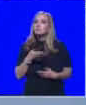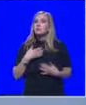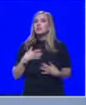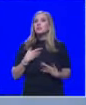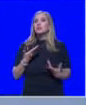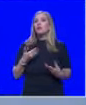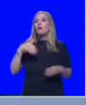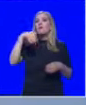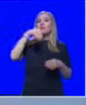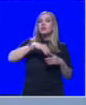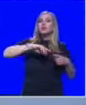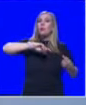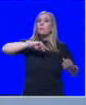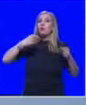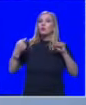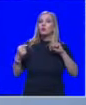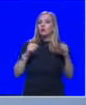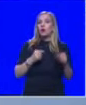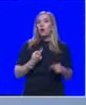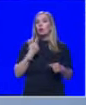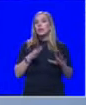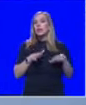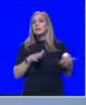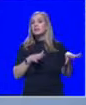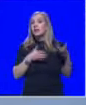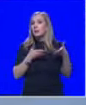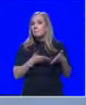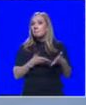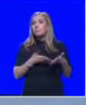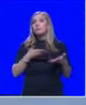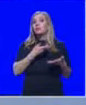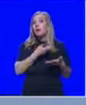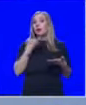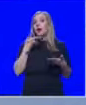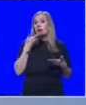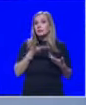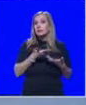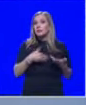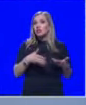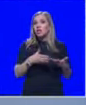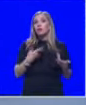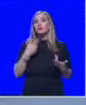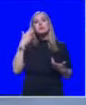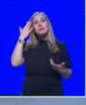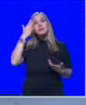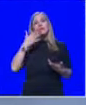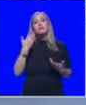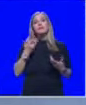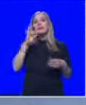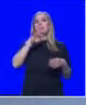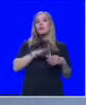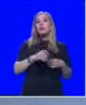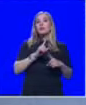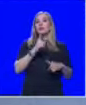едно вътрешно противоречие. От една страна те изложиха неща, които човек си ги представя в един вод